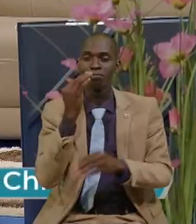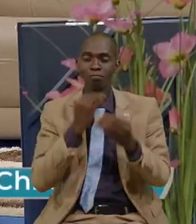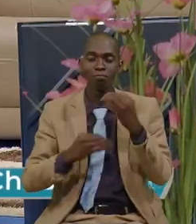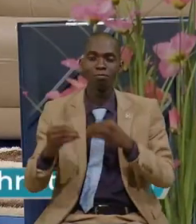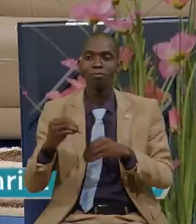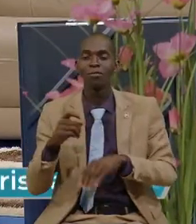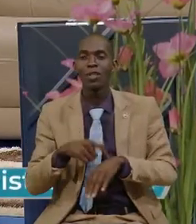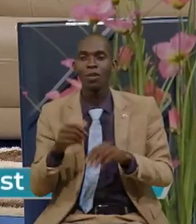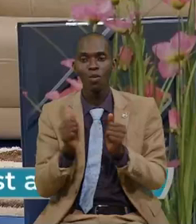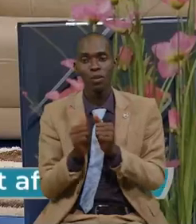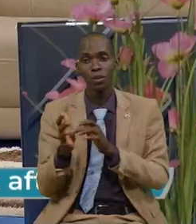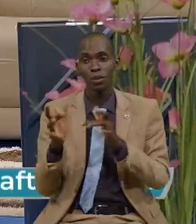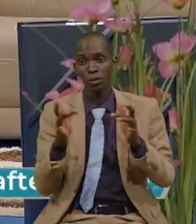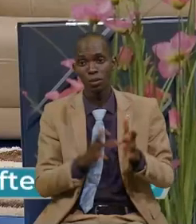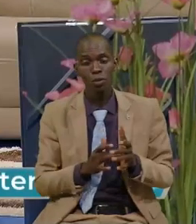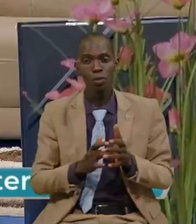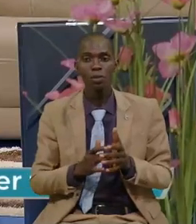Il y aura un déjeuner spécial.